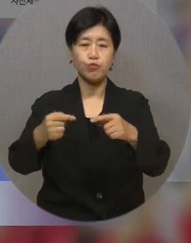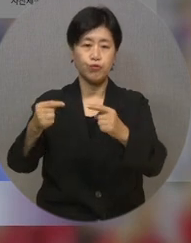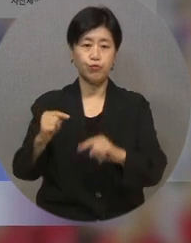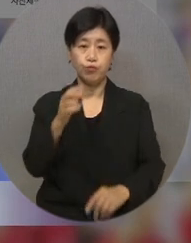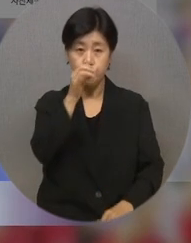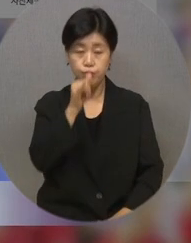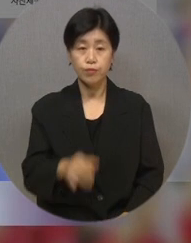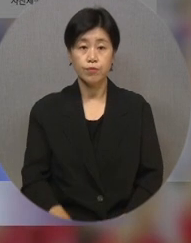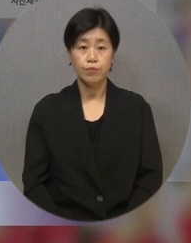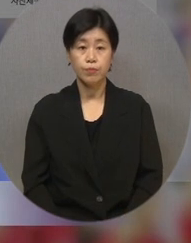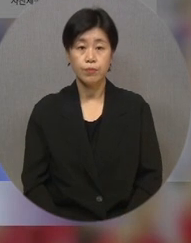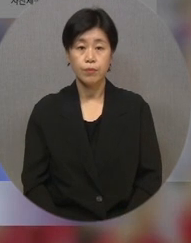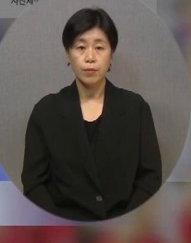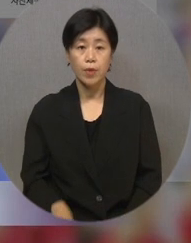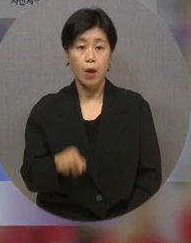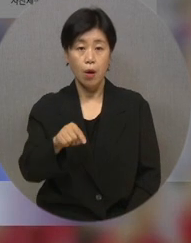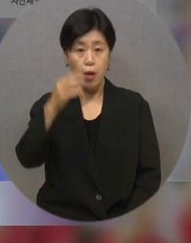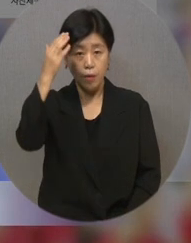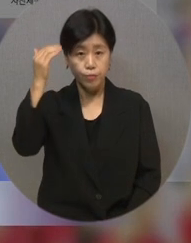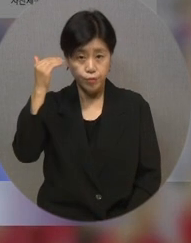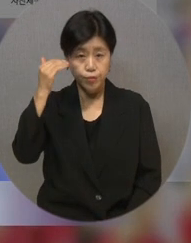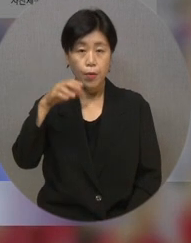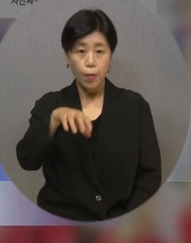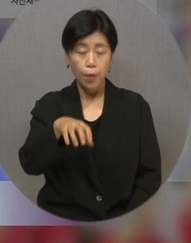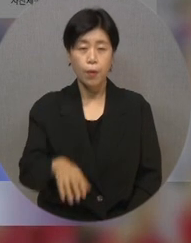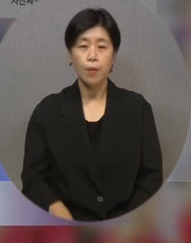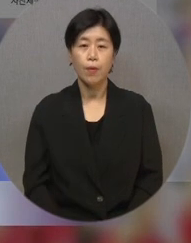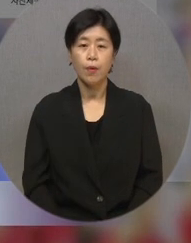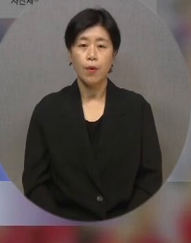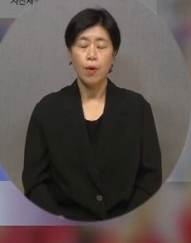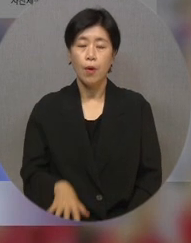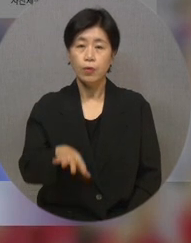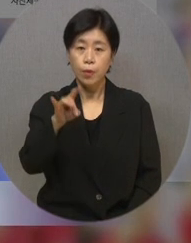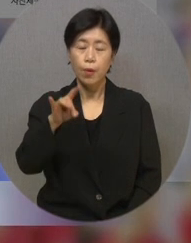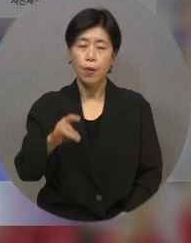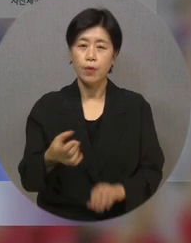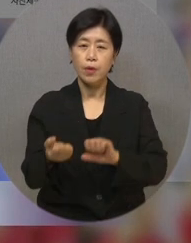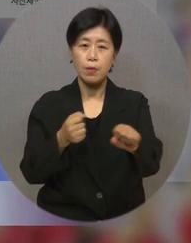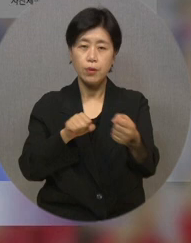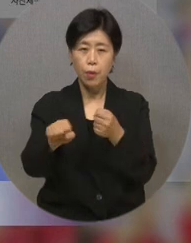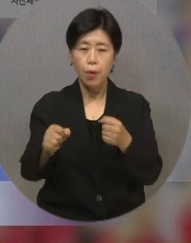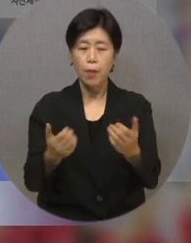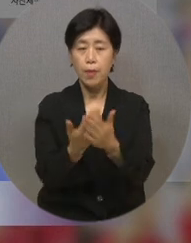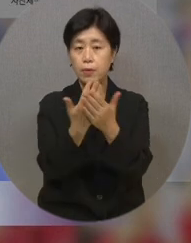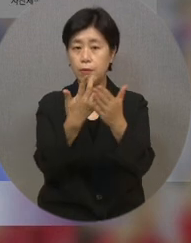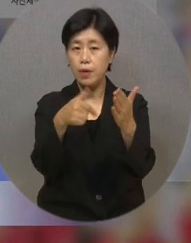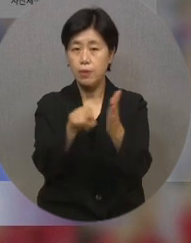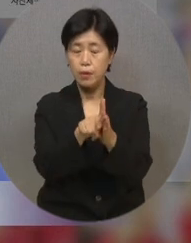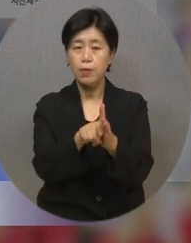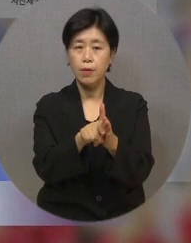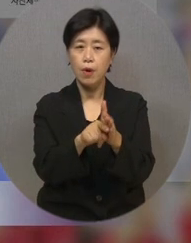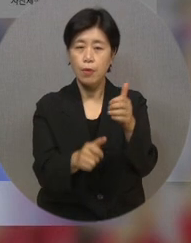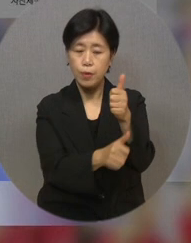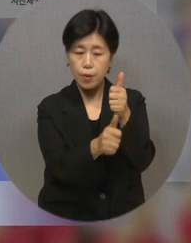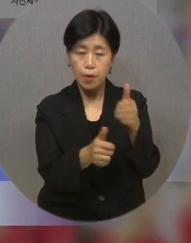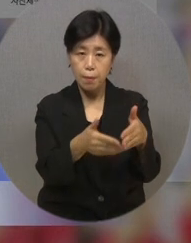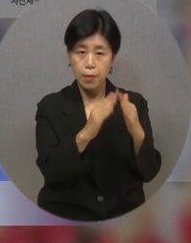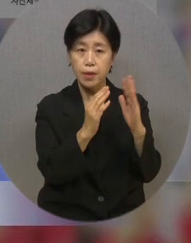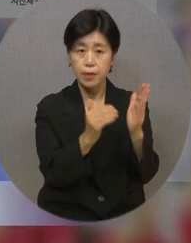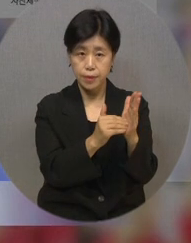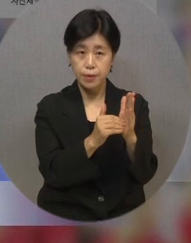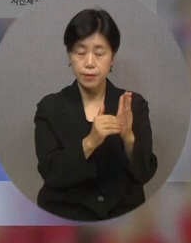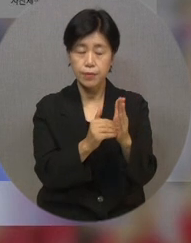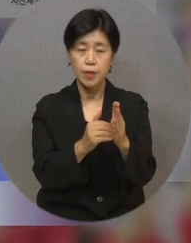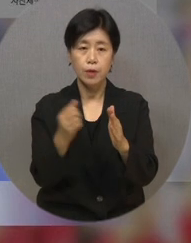한편 스페셜 올림픽 코리아는 올해 초 태권도를 활성화하기 위해 태권도 위원회를 설립했고이 스페셜